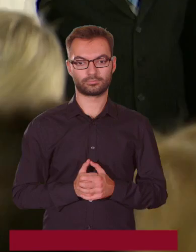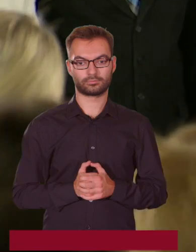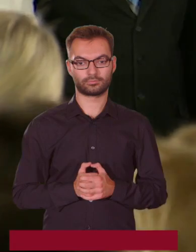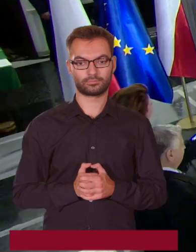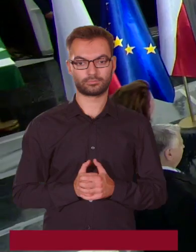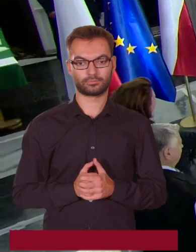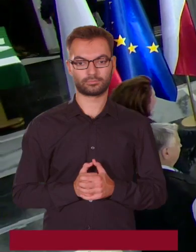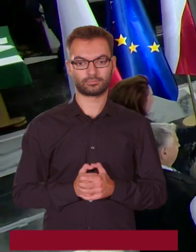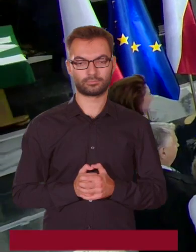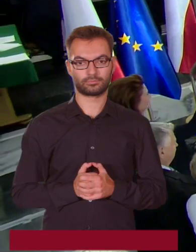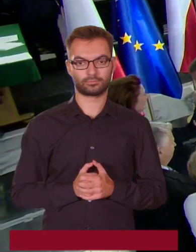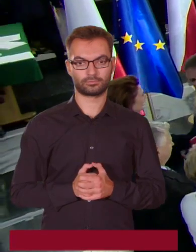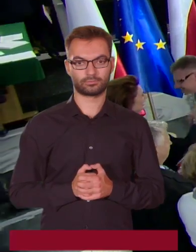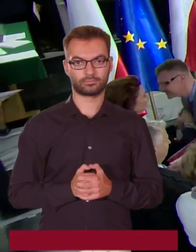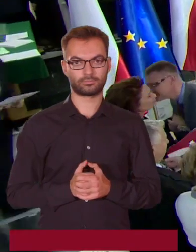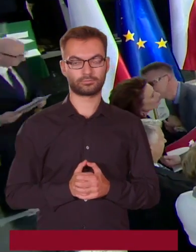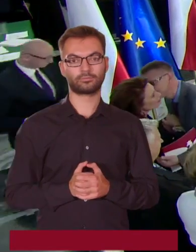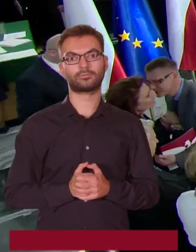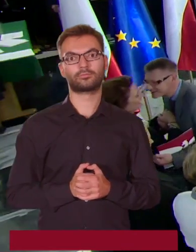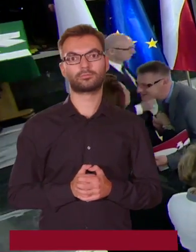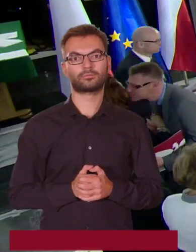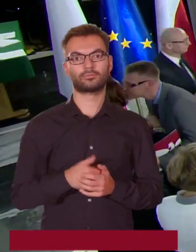Poproszę pana Marcina Kamila Duszka.